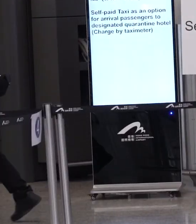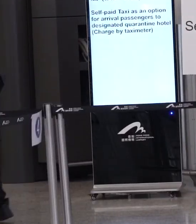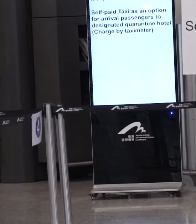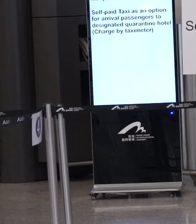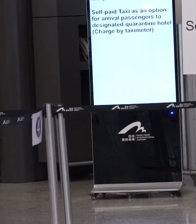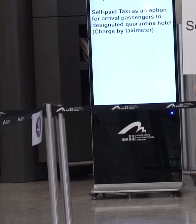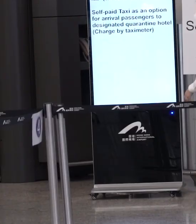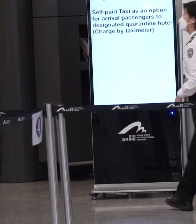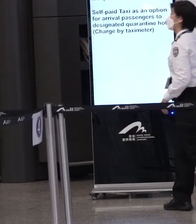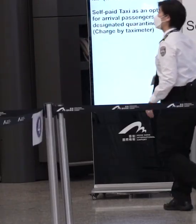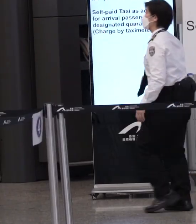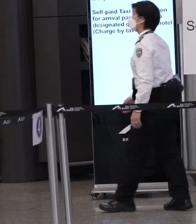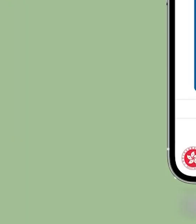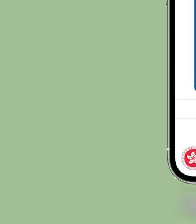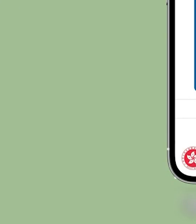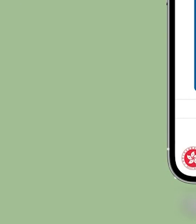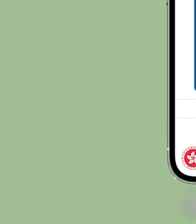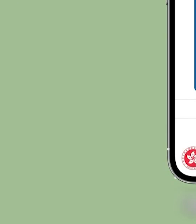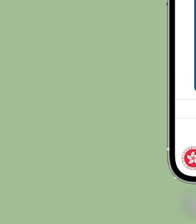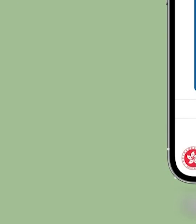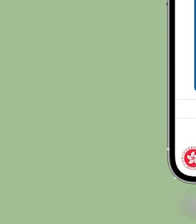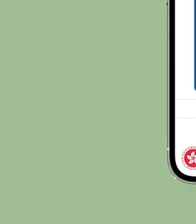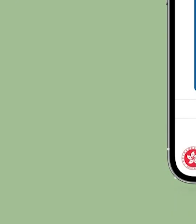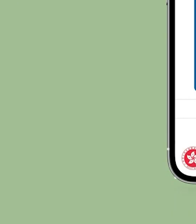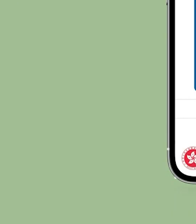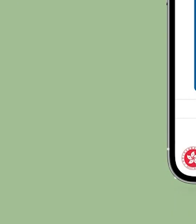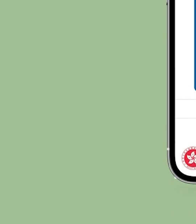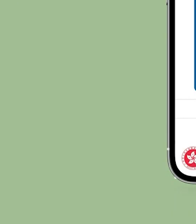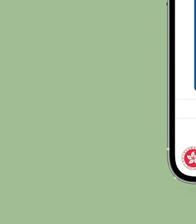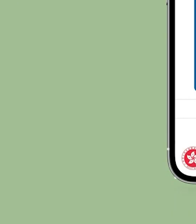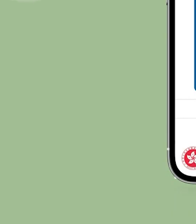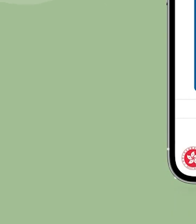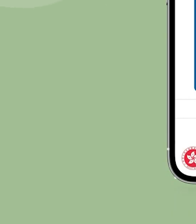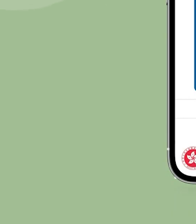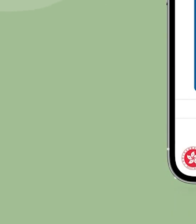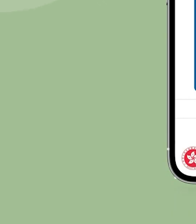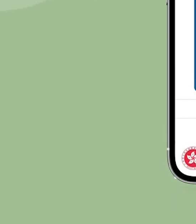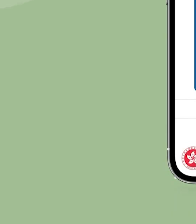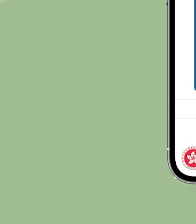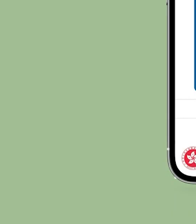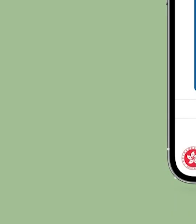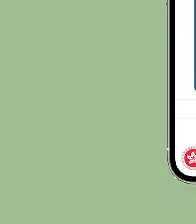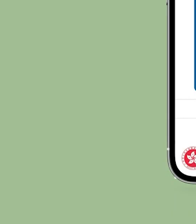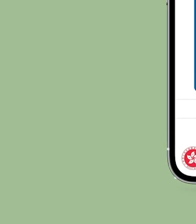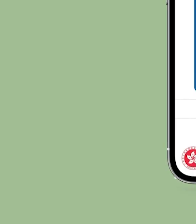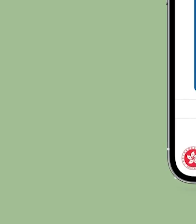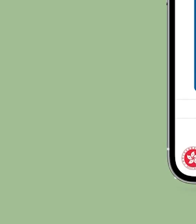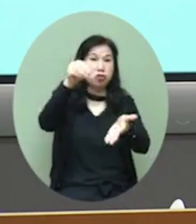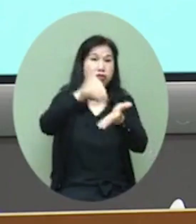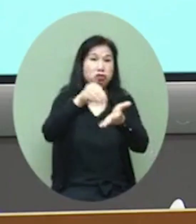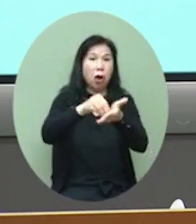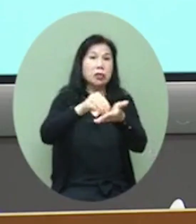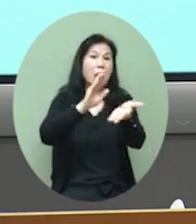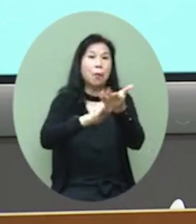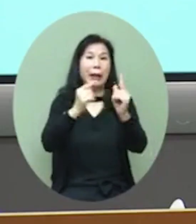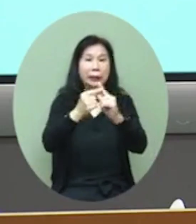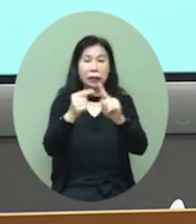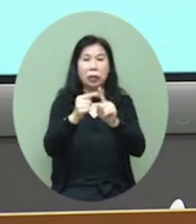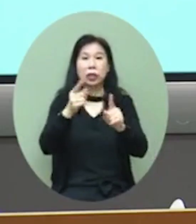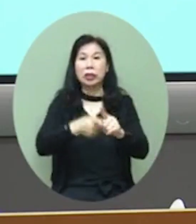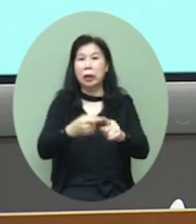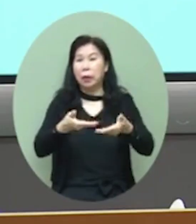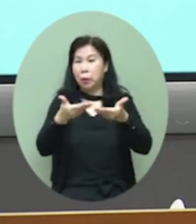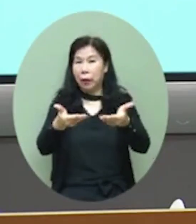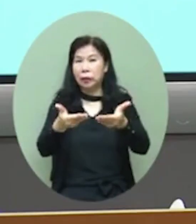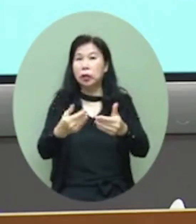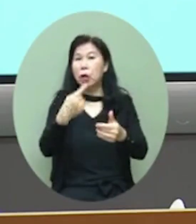己撩鼻，直至第十日。而今次政府亦都顺势推埋红黄码， 确诊者是会给他